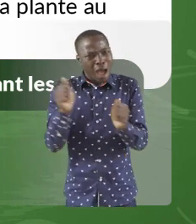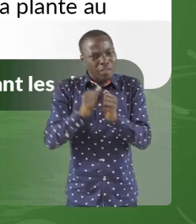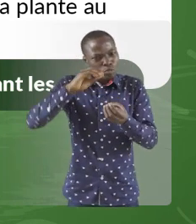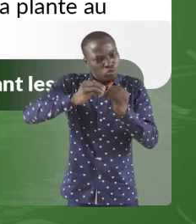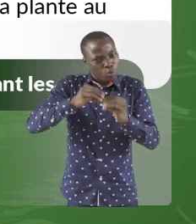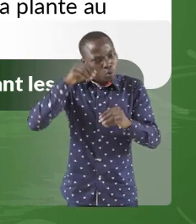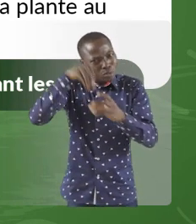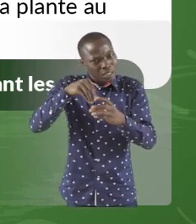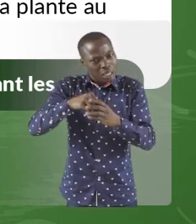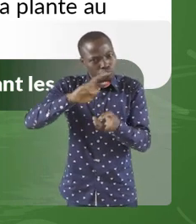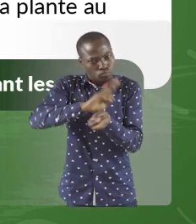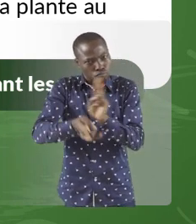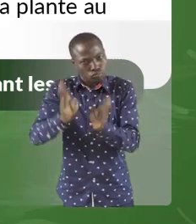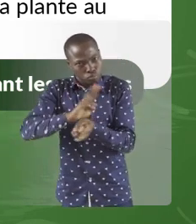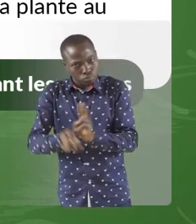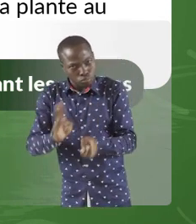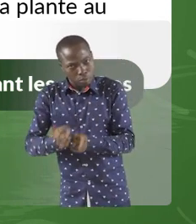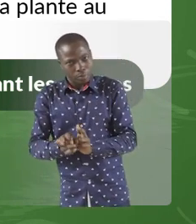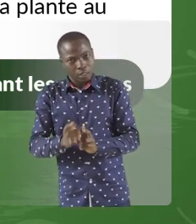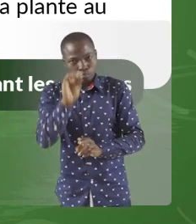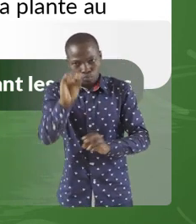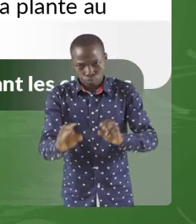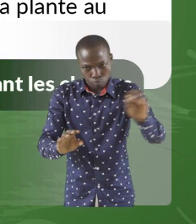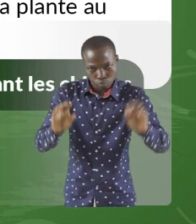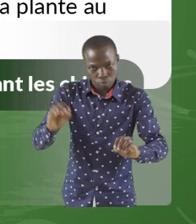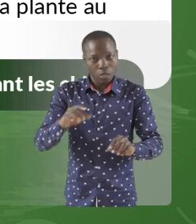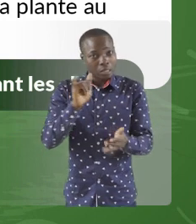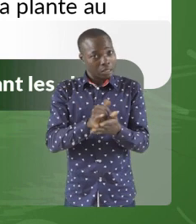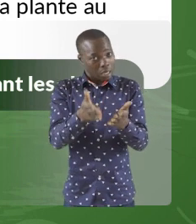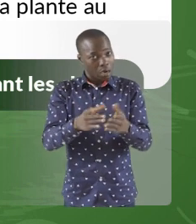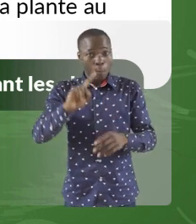texte lacunaire. Ça, c'est le premier exercice.